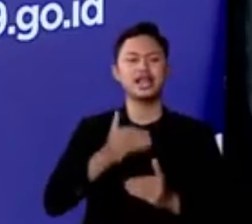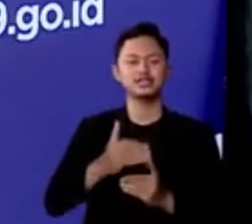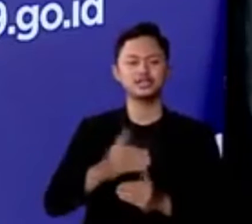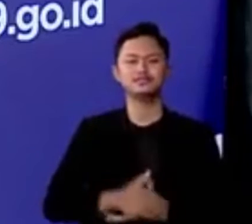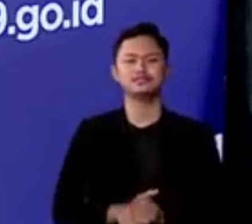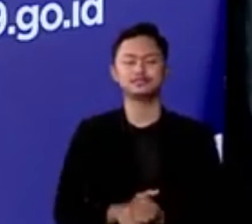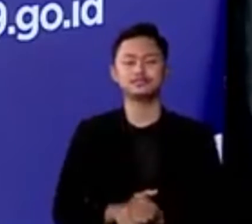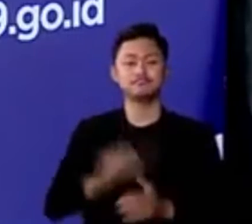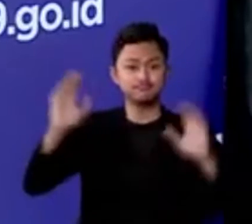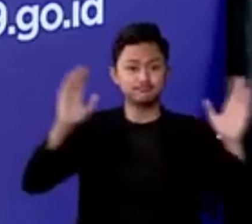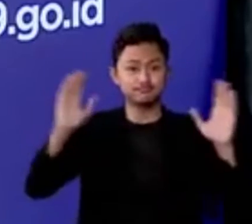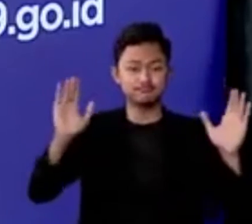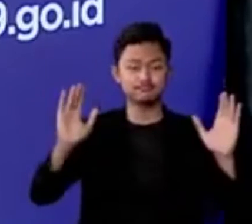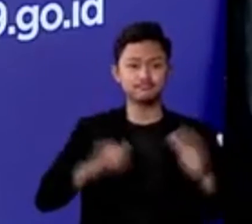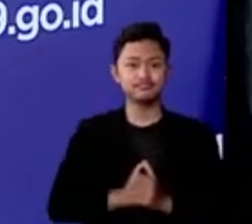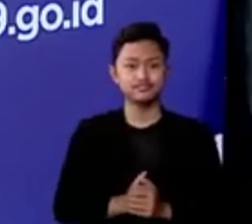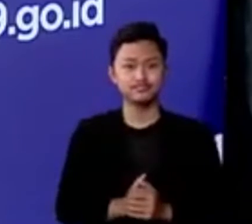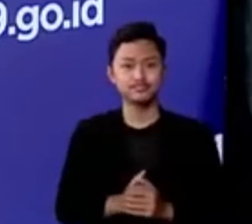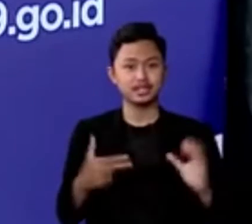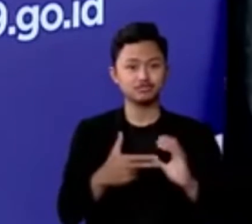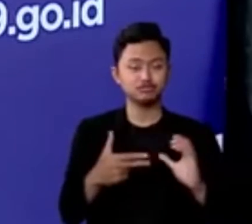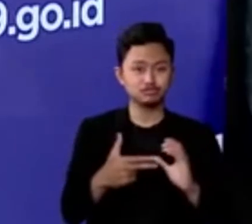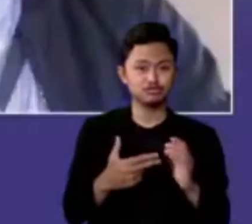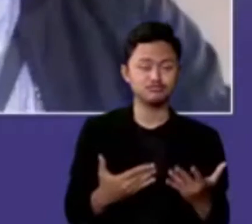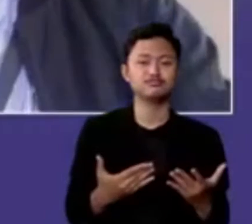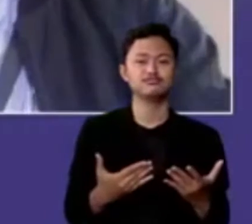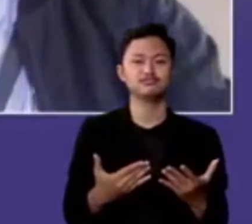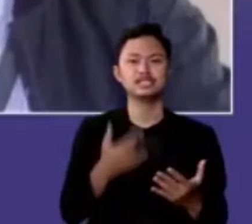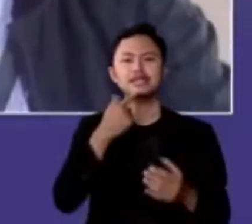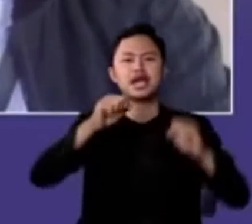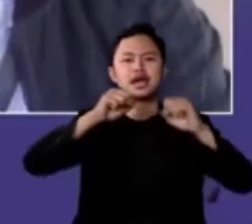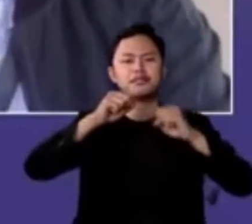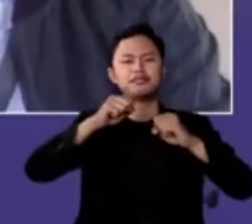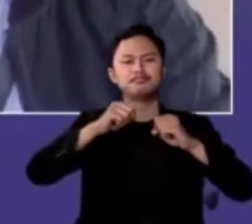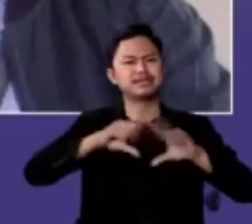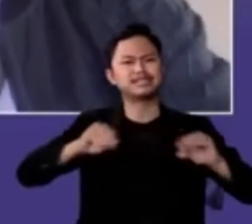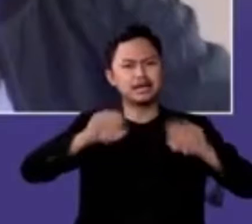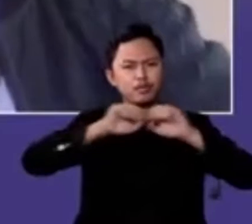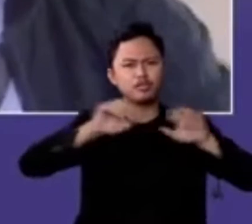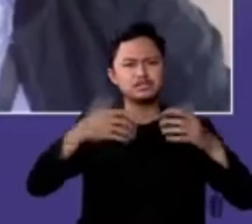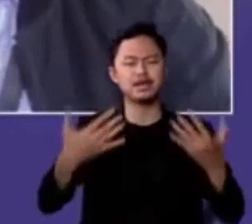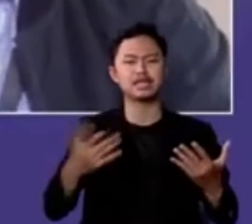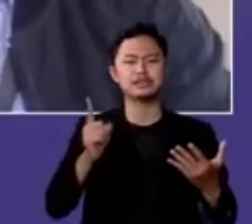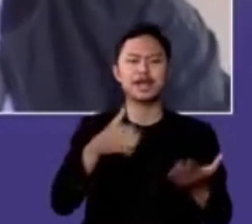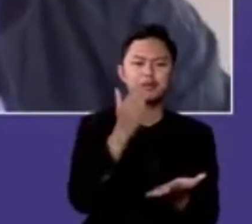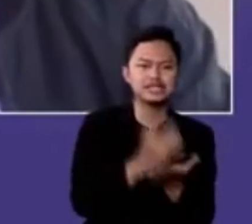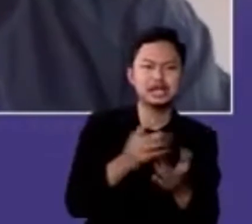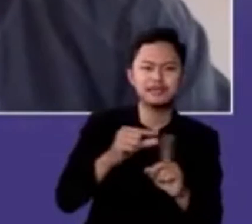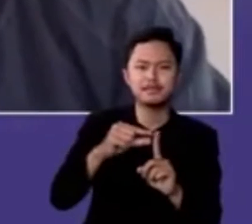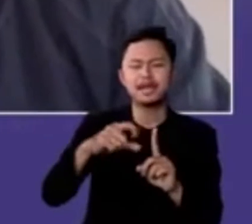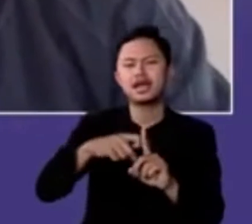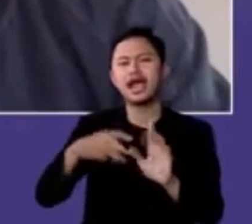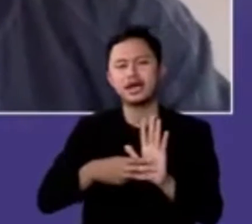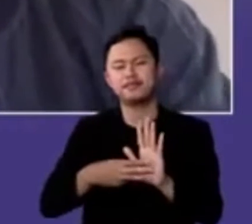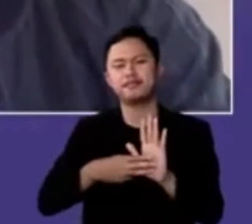siapa dulu Mas Fallen untuk mengetahui gimana nih strategi pemasaran melalui digital agency masalah ini nikah dengan adanya kebijakan ppkm